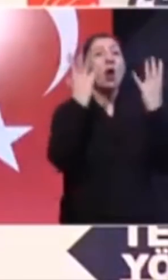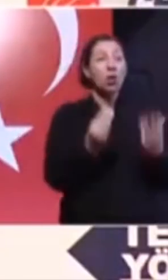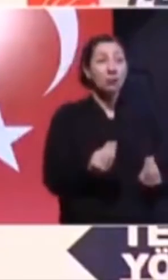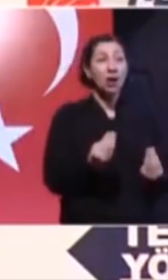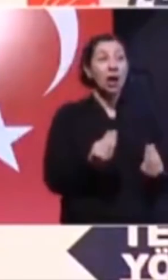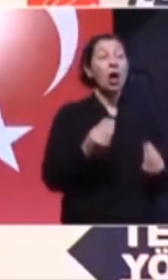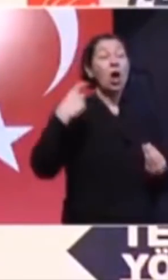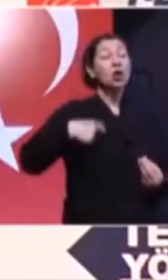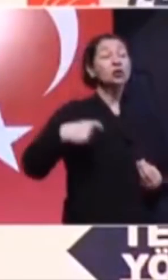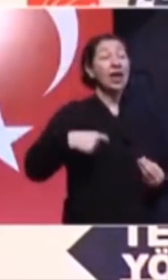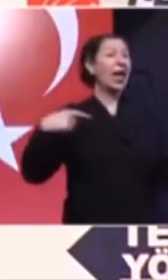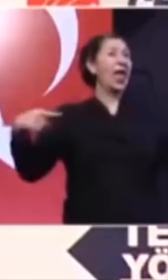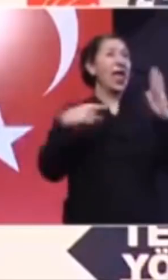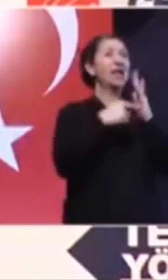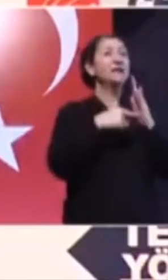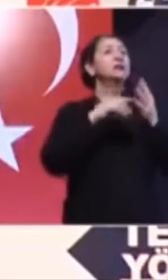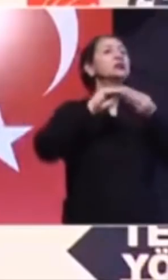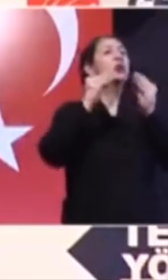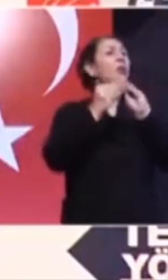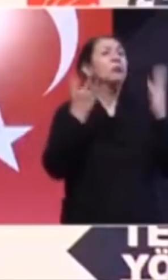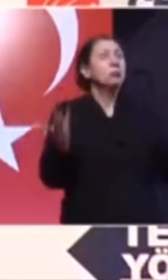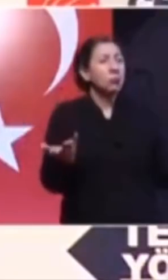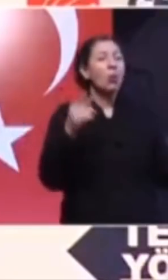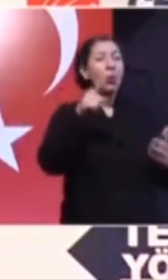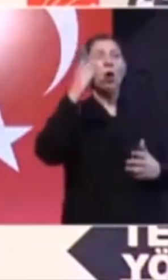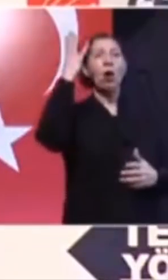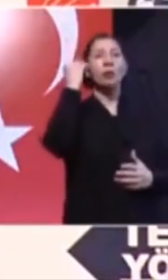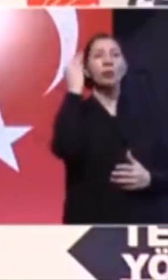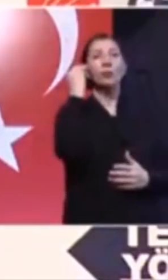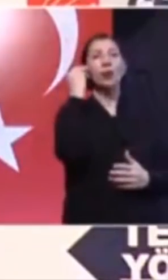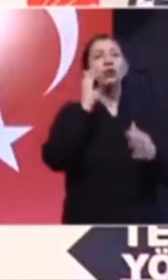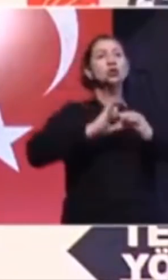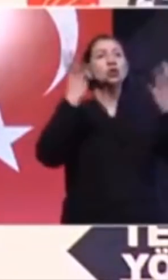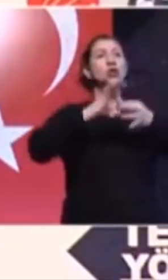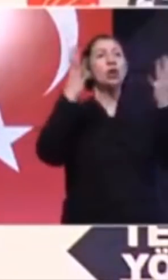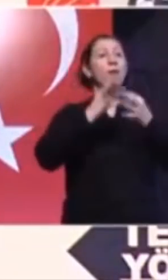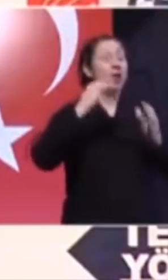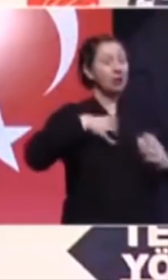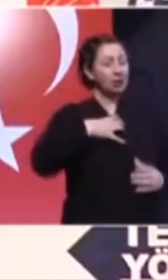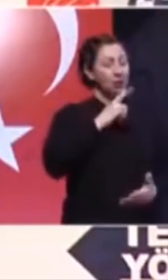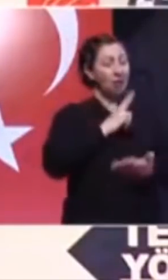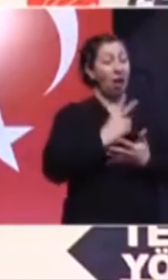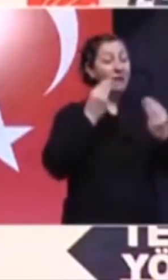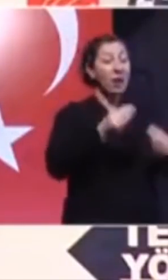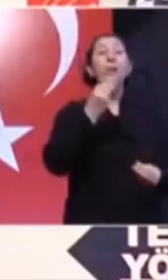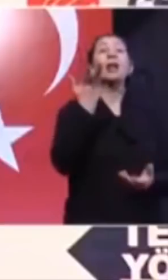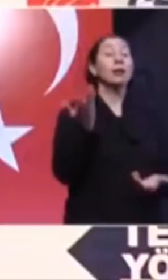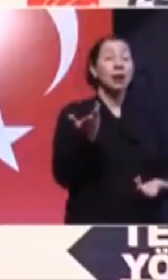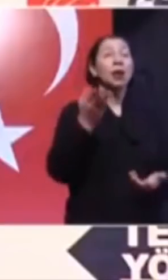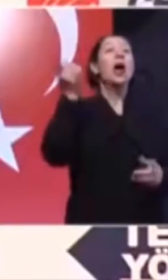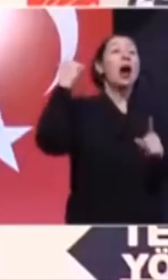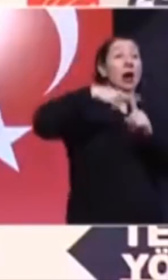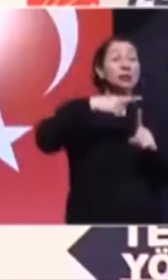ulaştırma özellikle hedefimizi, sorunlarımızı bu anlamda çözebilme iradesini ortaya koymak